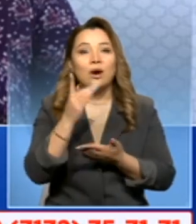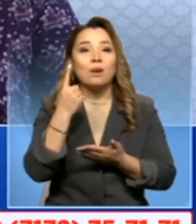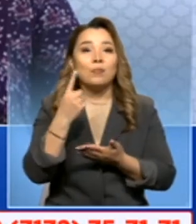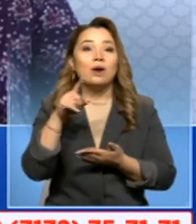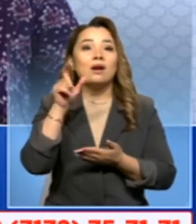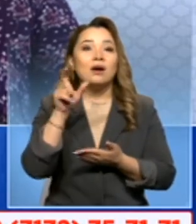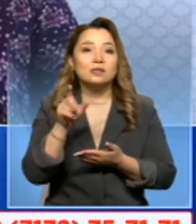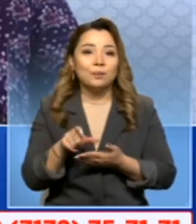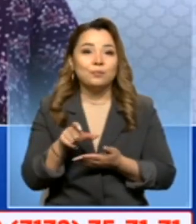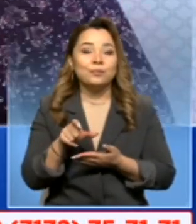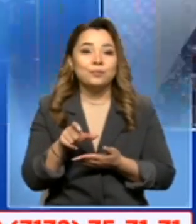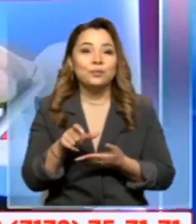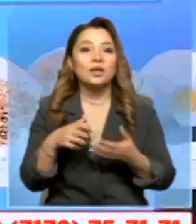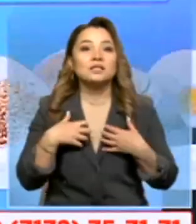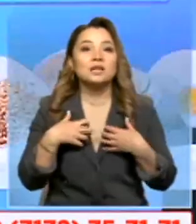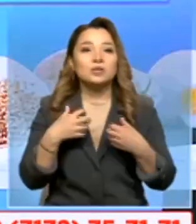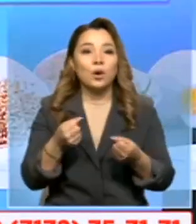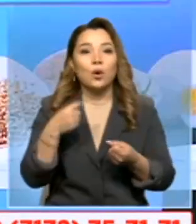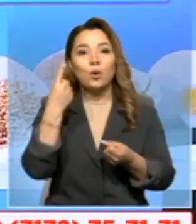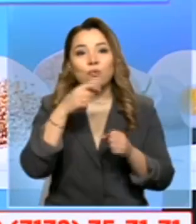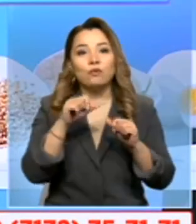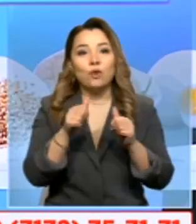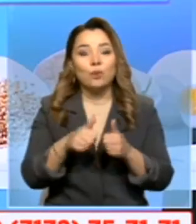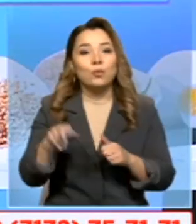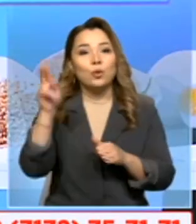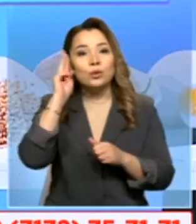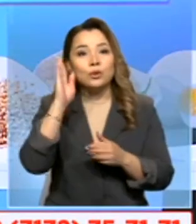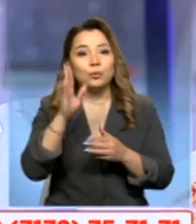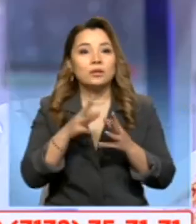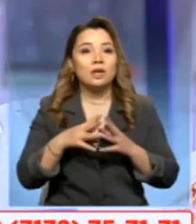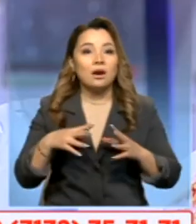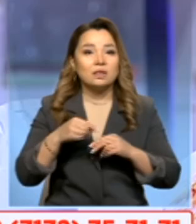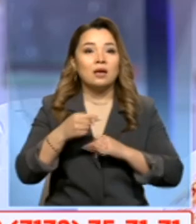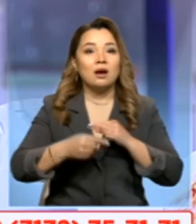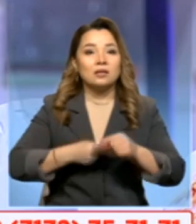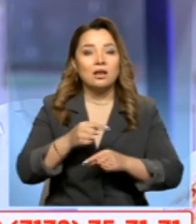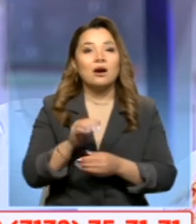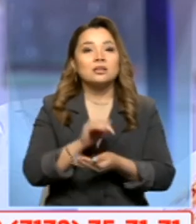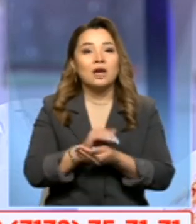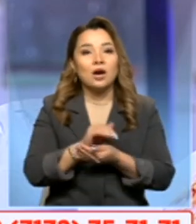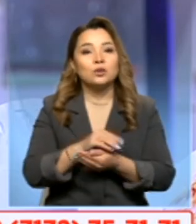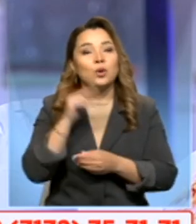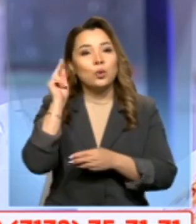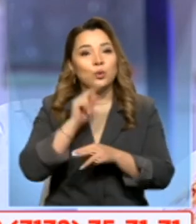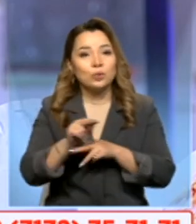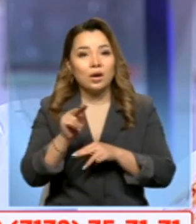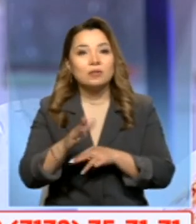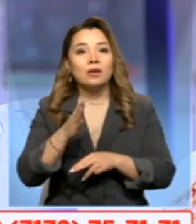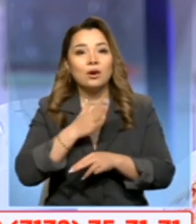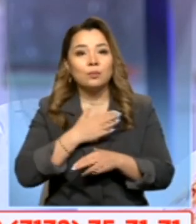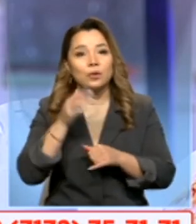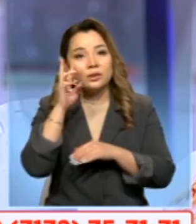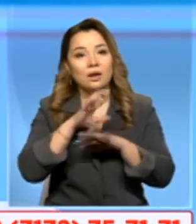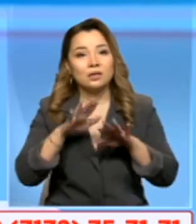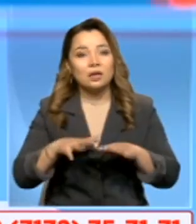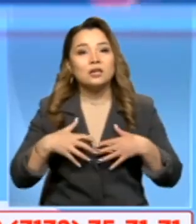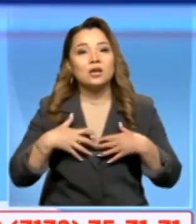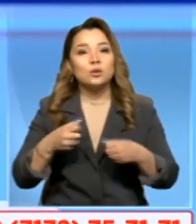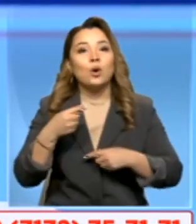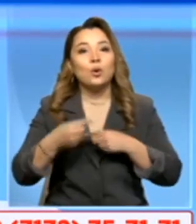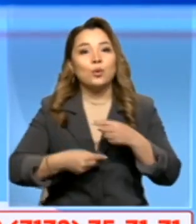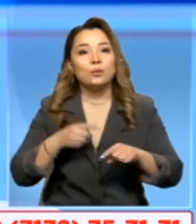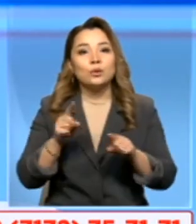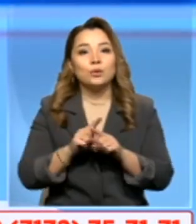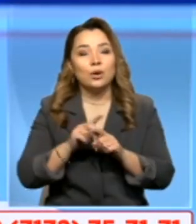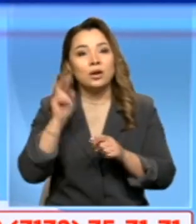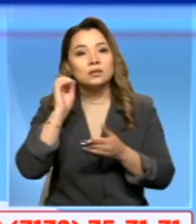адам денсаулық формуласын үйренсе, отбасына үйретеді, олар таныстарын үйретеді, сөйтіп біздің елімізде дені сау ұрпақтың саны